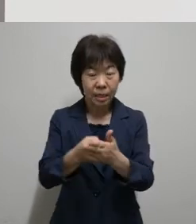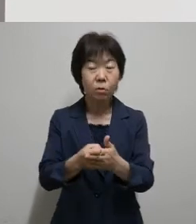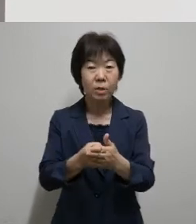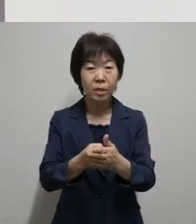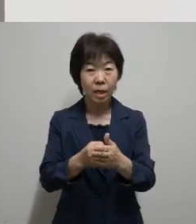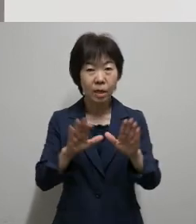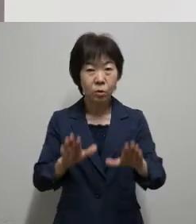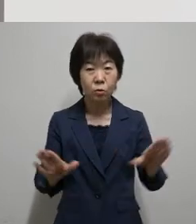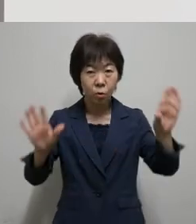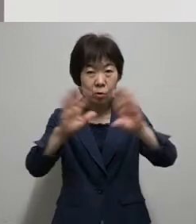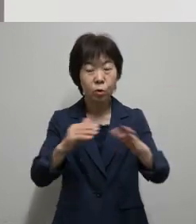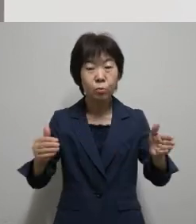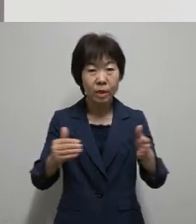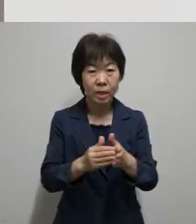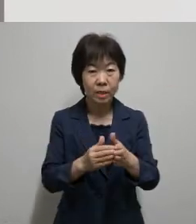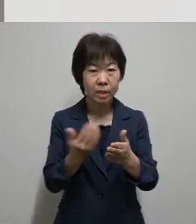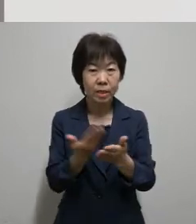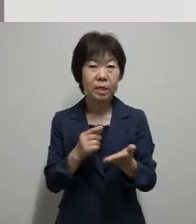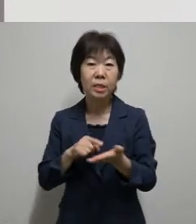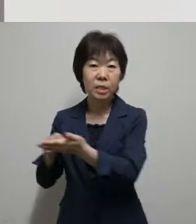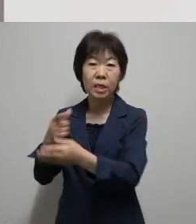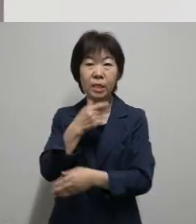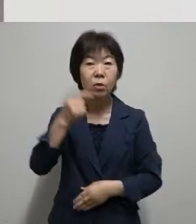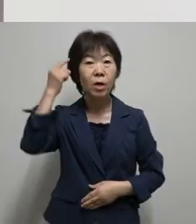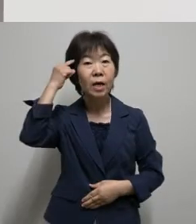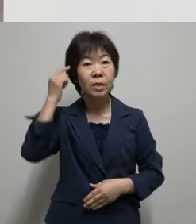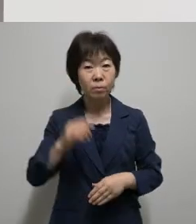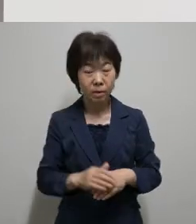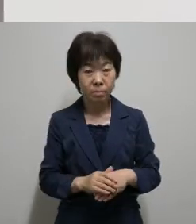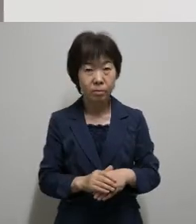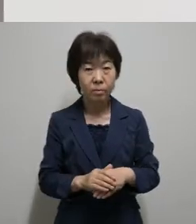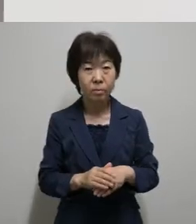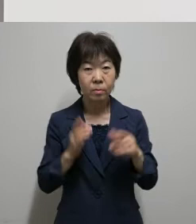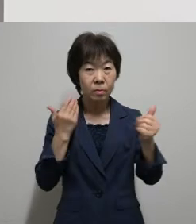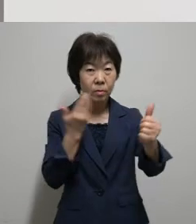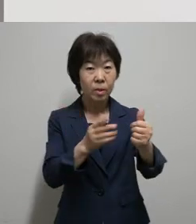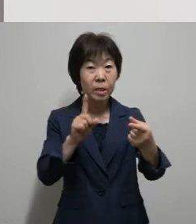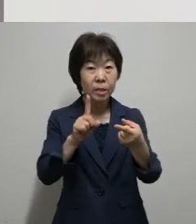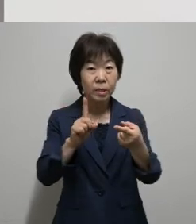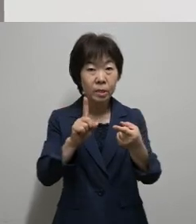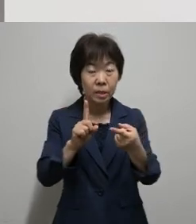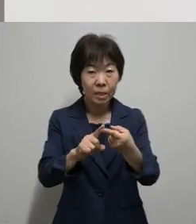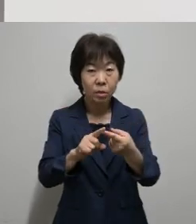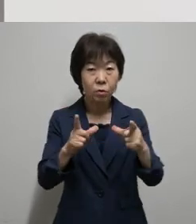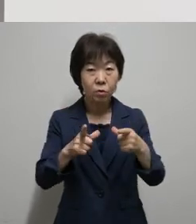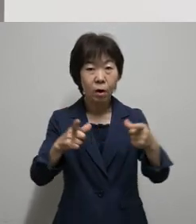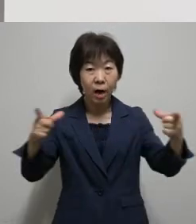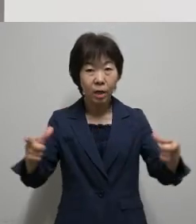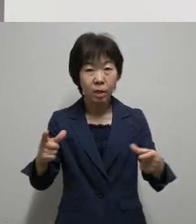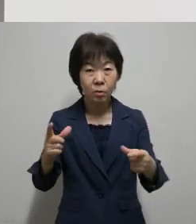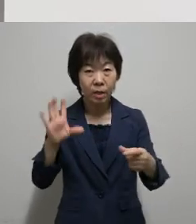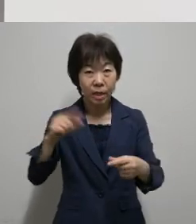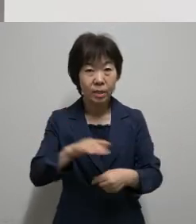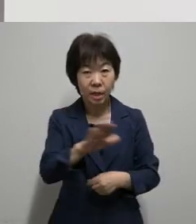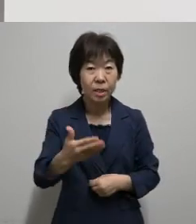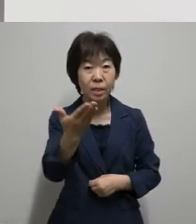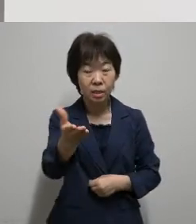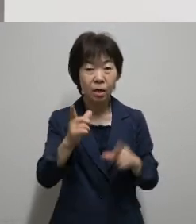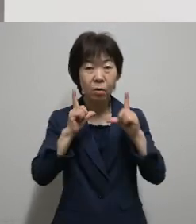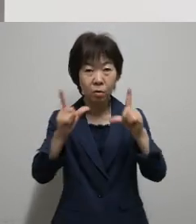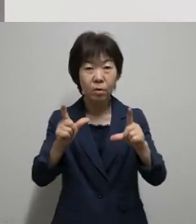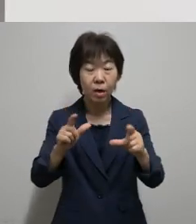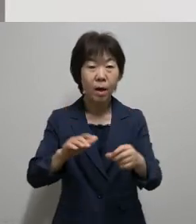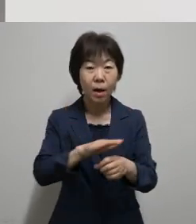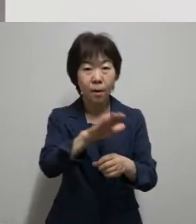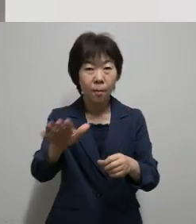決裁を行いまして本日中夜の間に申請をしたいと考えております適用の範囲はこれは福島